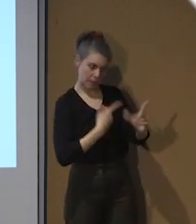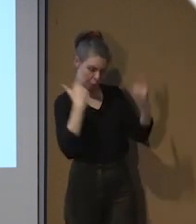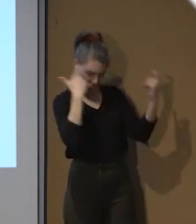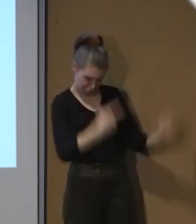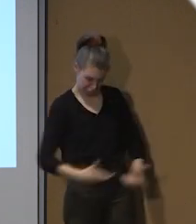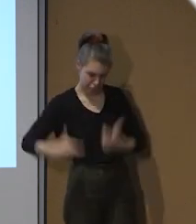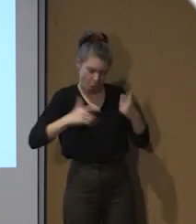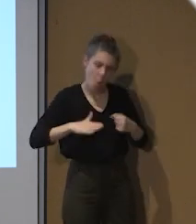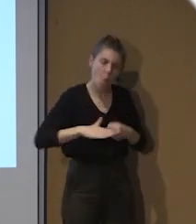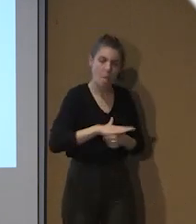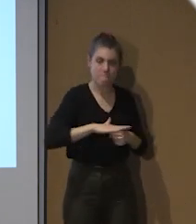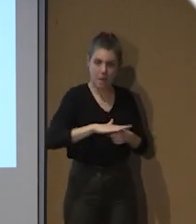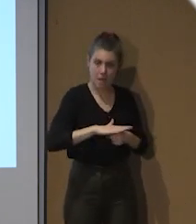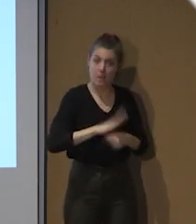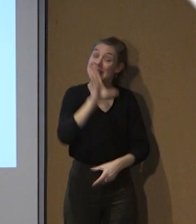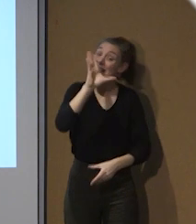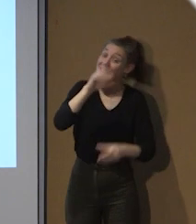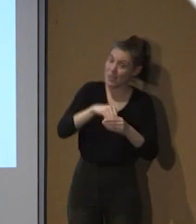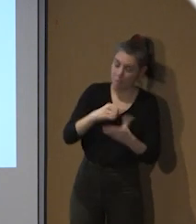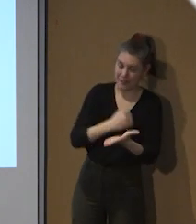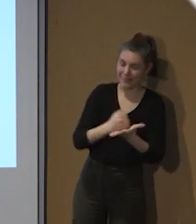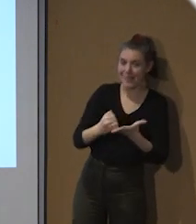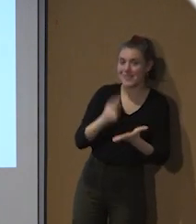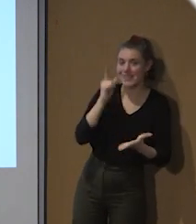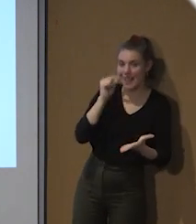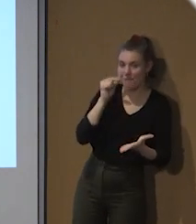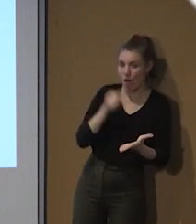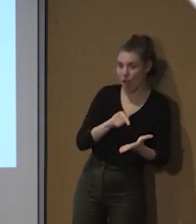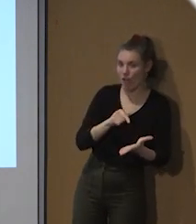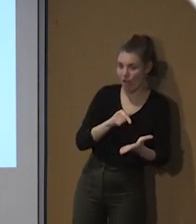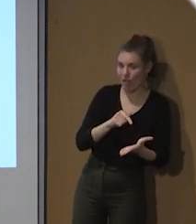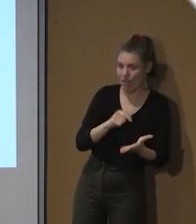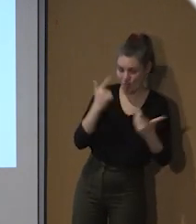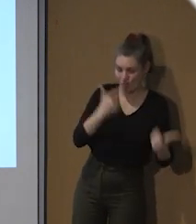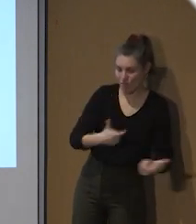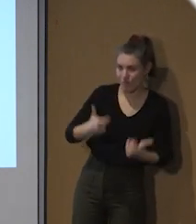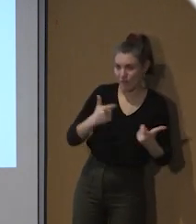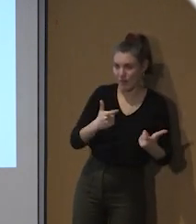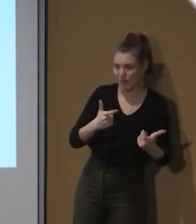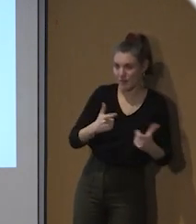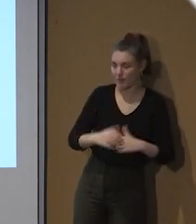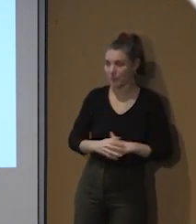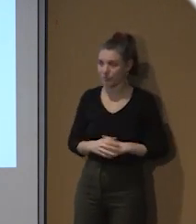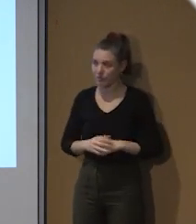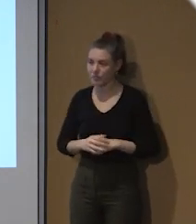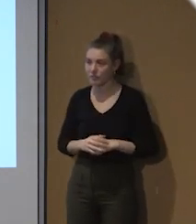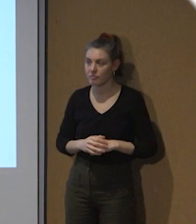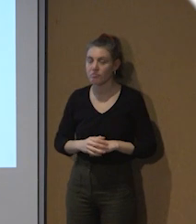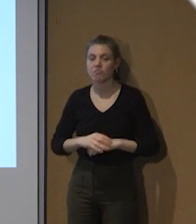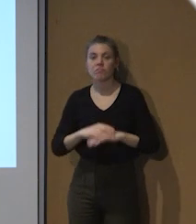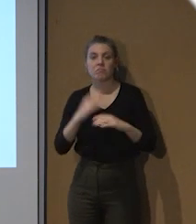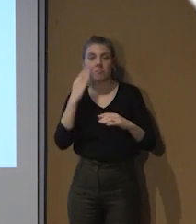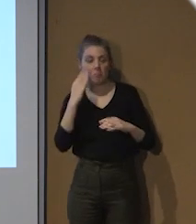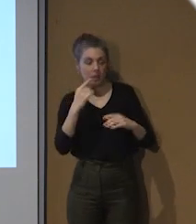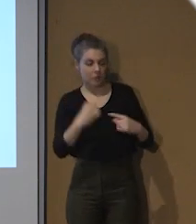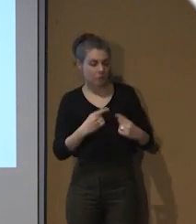et notamment une épreuve d'effort. Il peut y avoir une indication d'une épreuve d'effort. La sensibilité de l'épreuve d'effort pour le